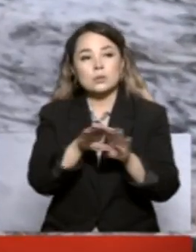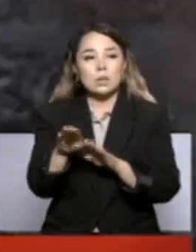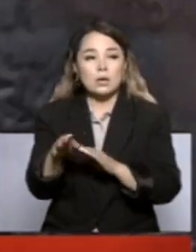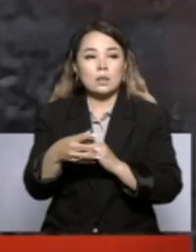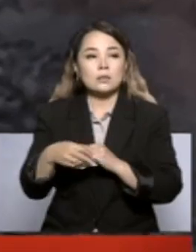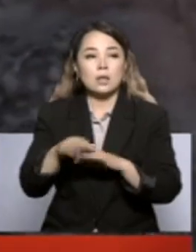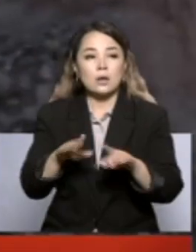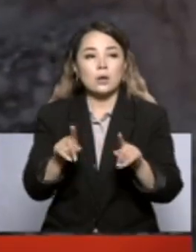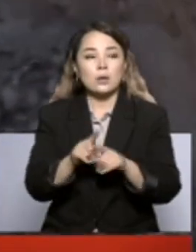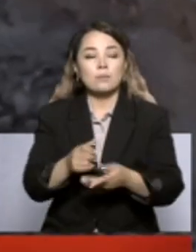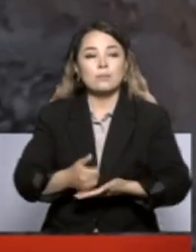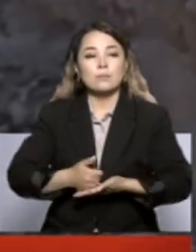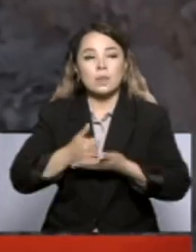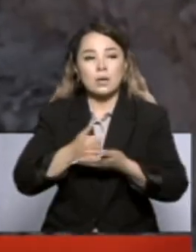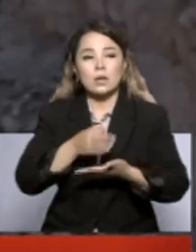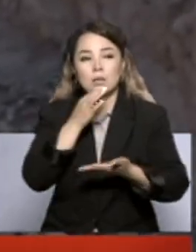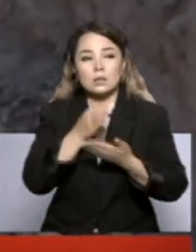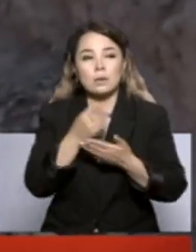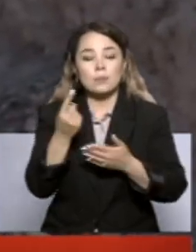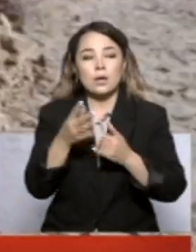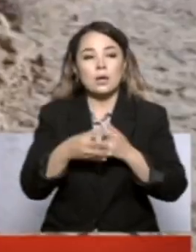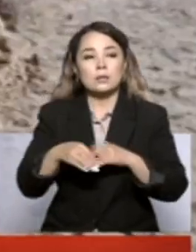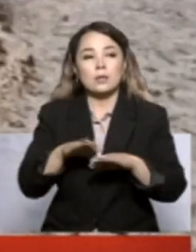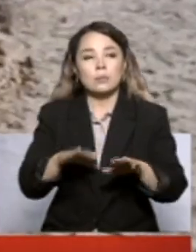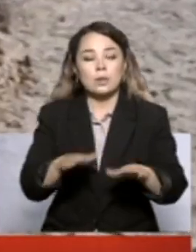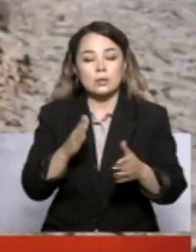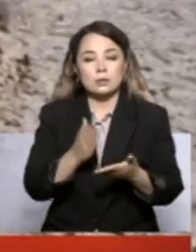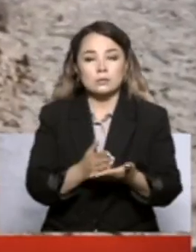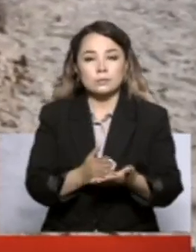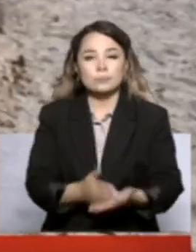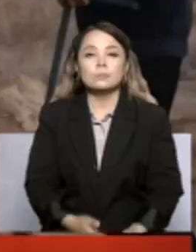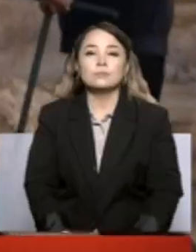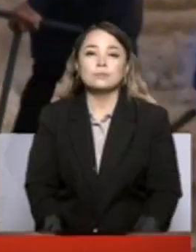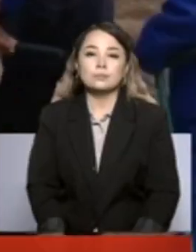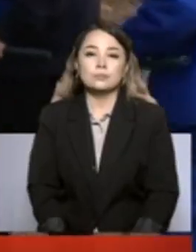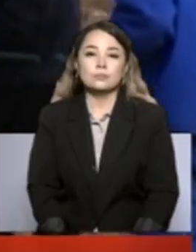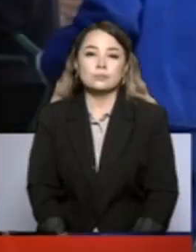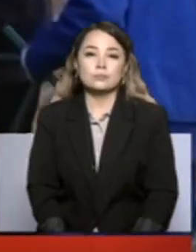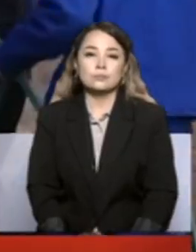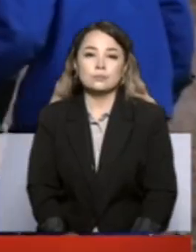мұндай мәртебеге лайық деп танылған бірінші аймақ. Базаркүл Отыншиева, Өзбекстан.